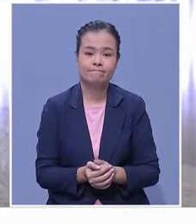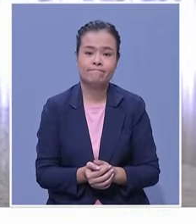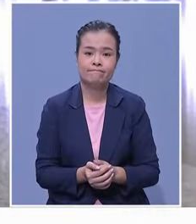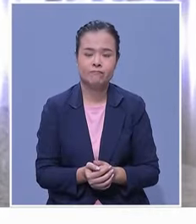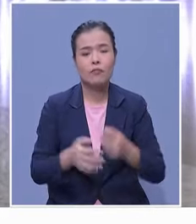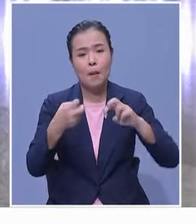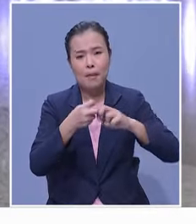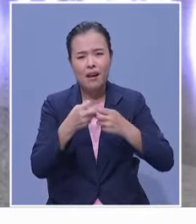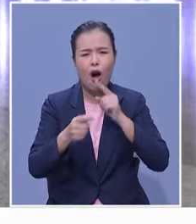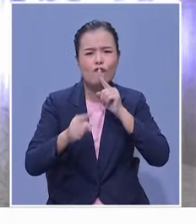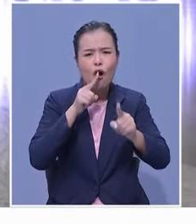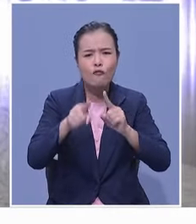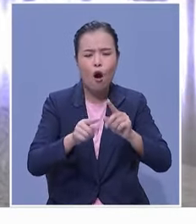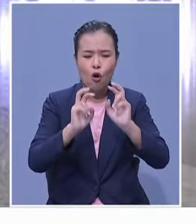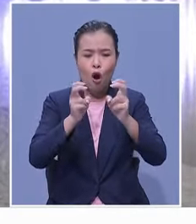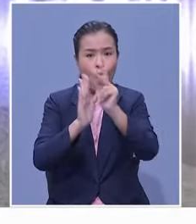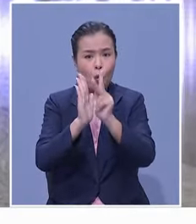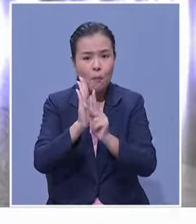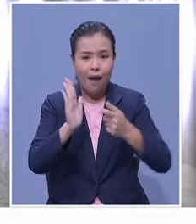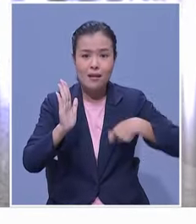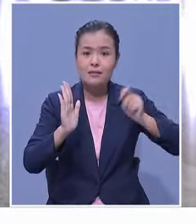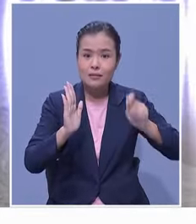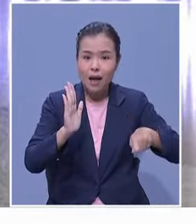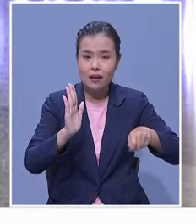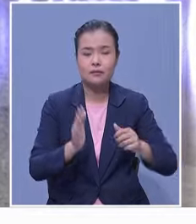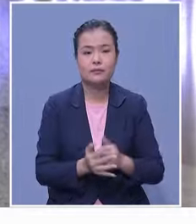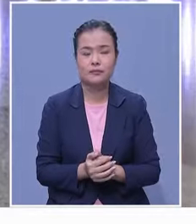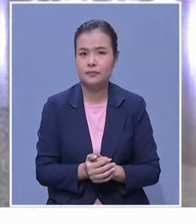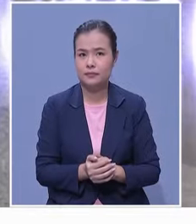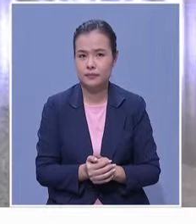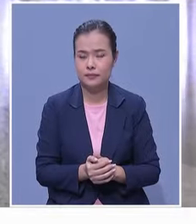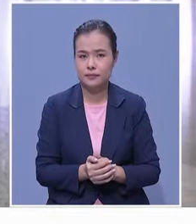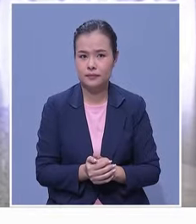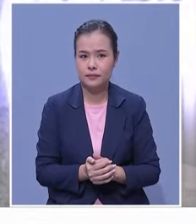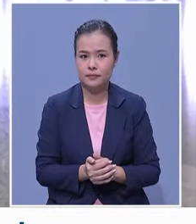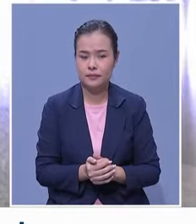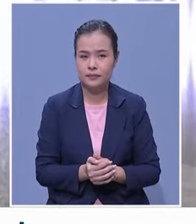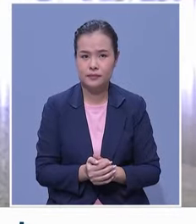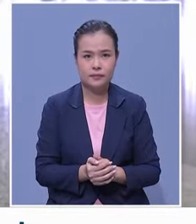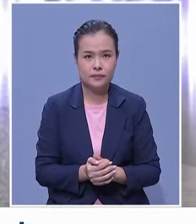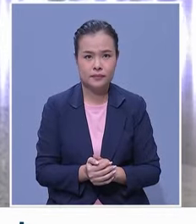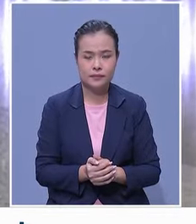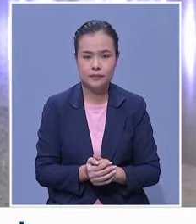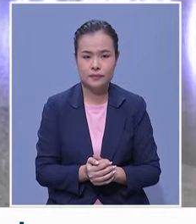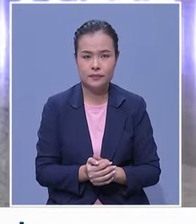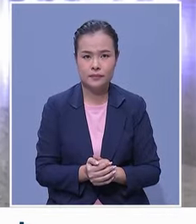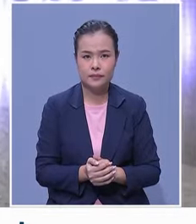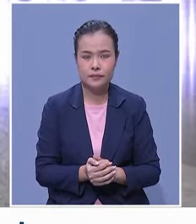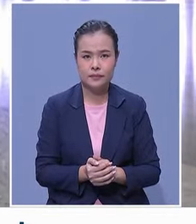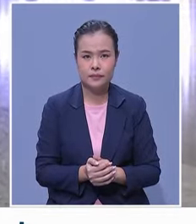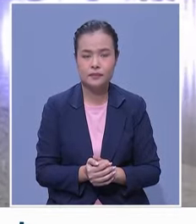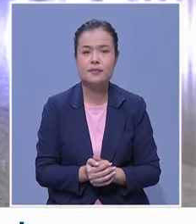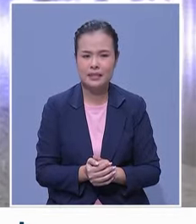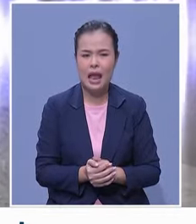ก็มีปัญหาฟ้องร้องทางคดีความกันอ๋อที่เรื่องเอาพระเอาพระไปเช่าใช่มั้ยครับที่บอก 20วใช่มั้ยครับ